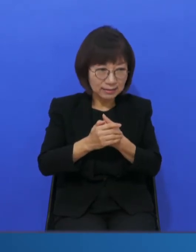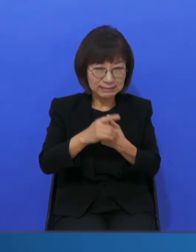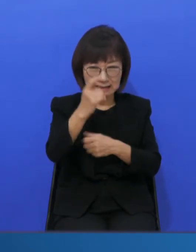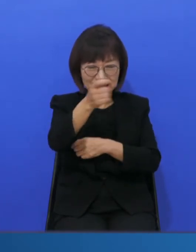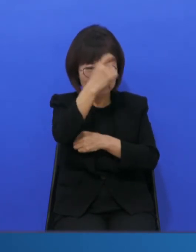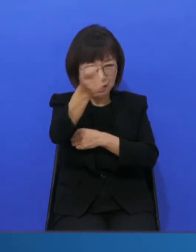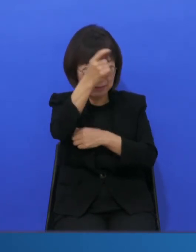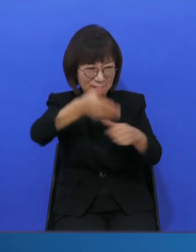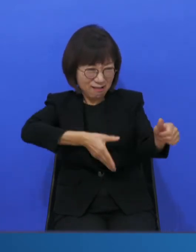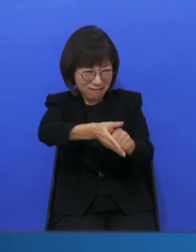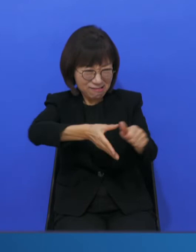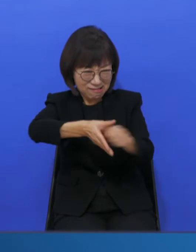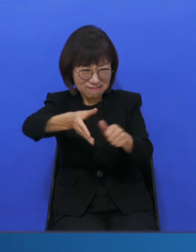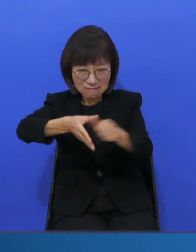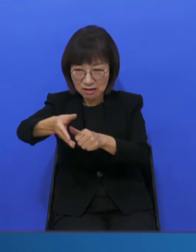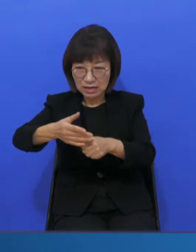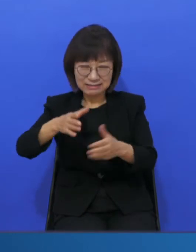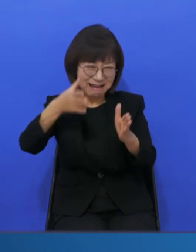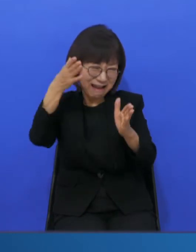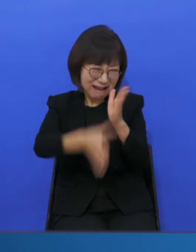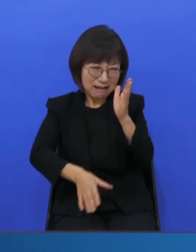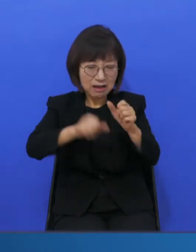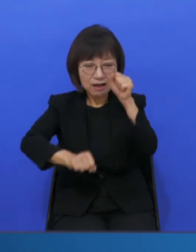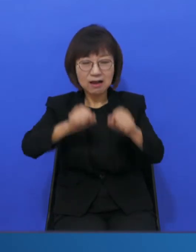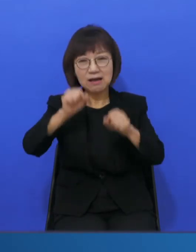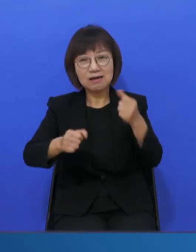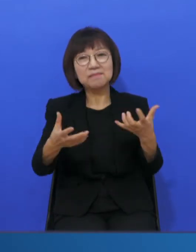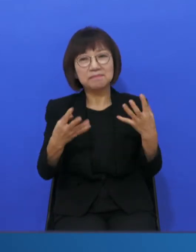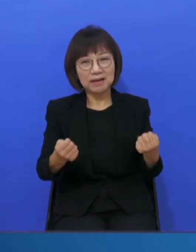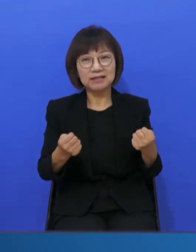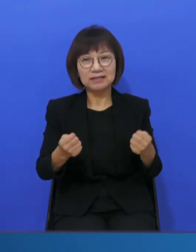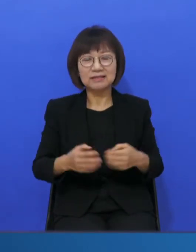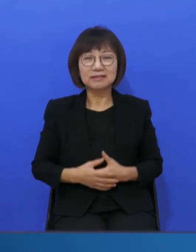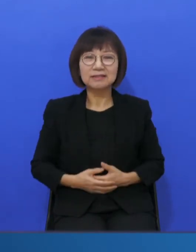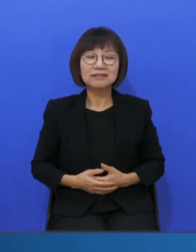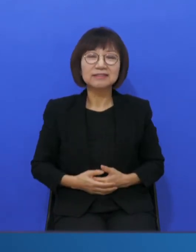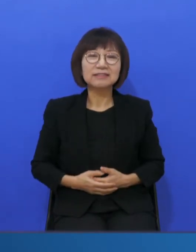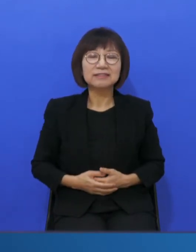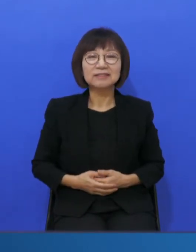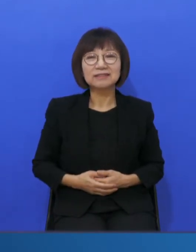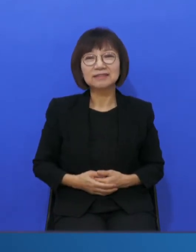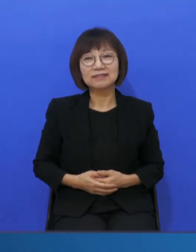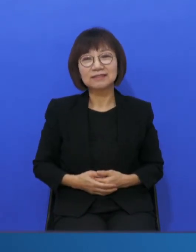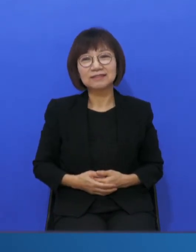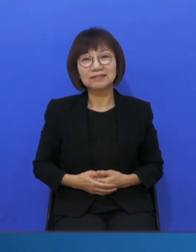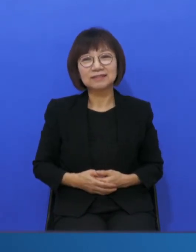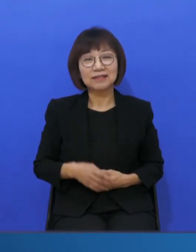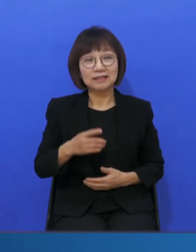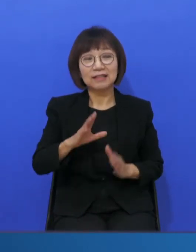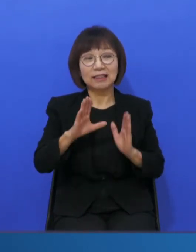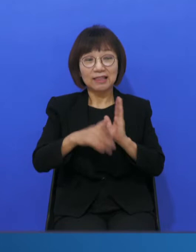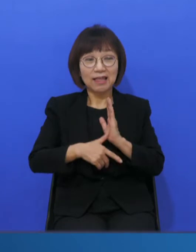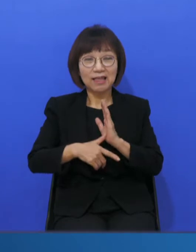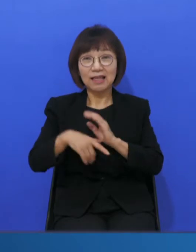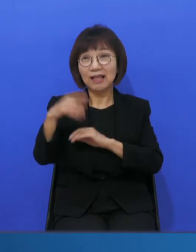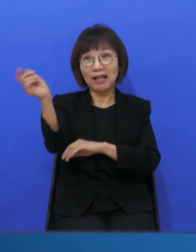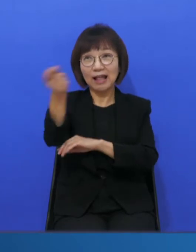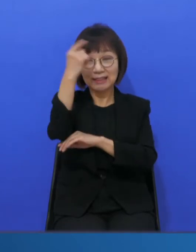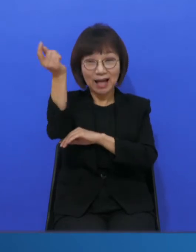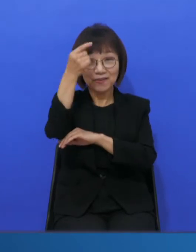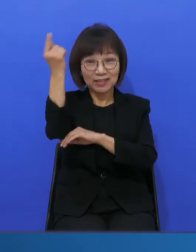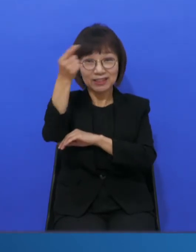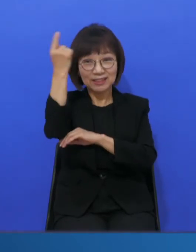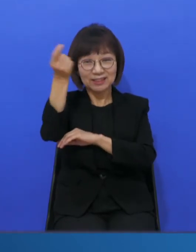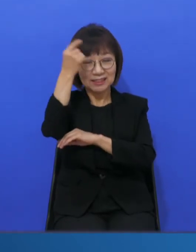of his mind, and in order to take on his power and authority, he was doing all sorts of things. 다윗은 그걸 두려워하지 않았다 정도가